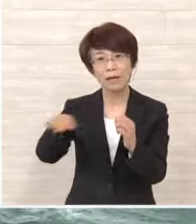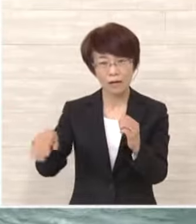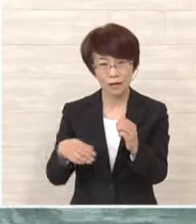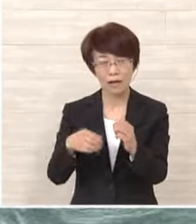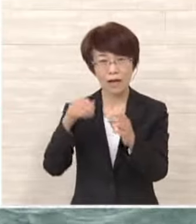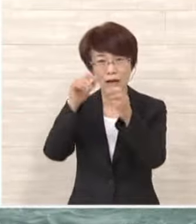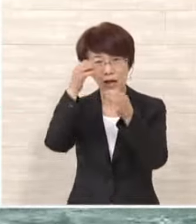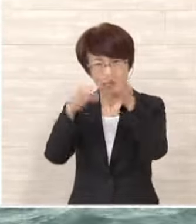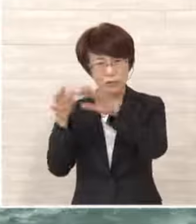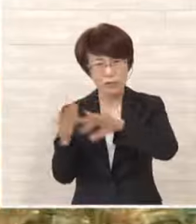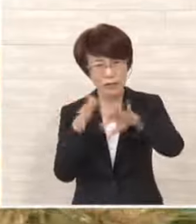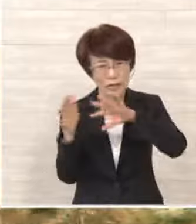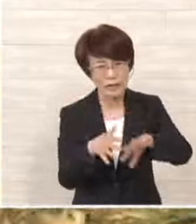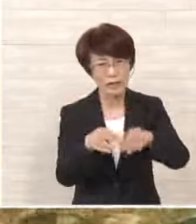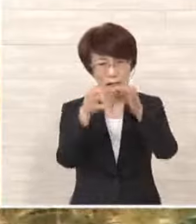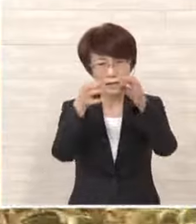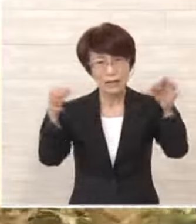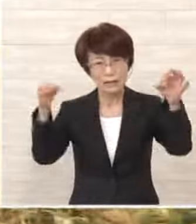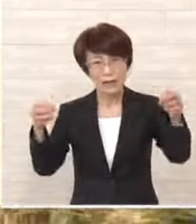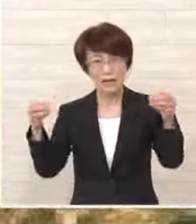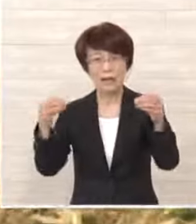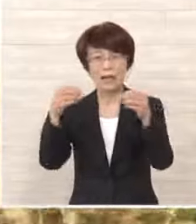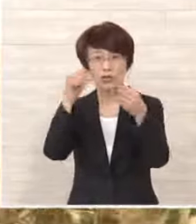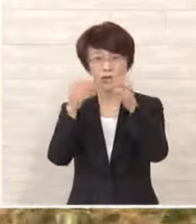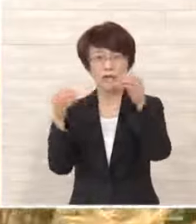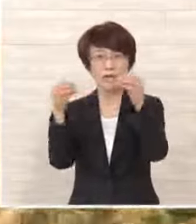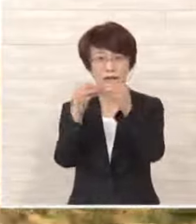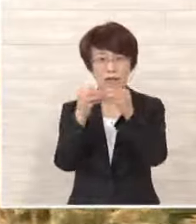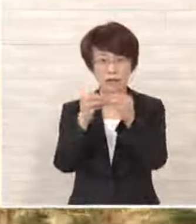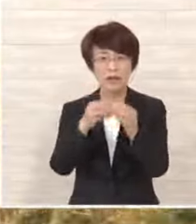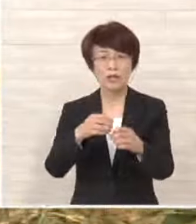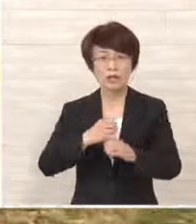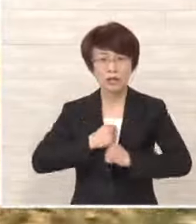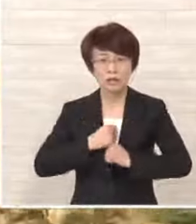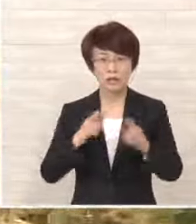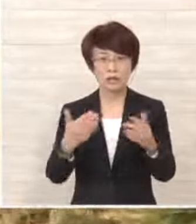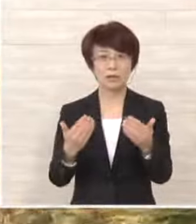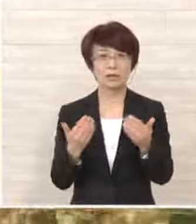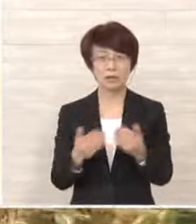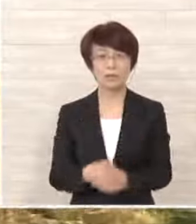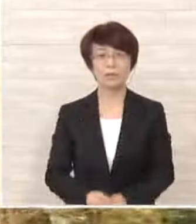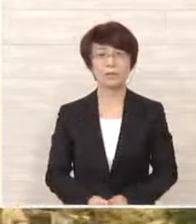部で吹雪や電線の着雪による停電などに注意が必要です。